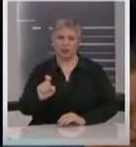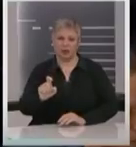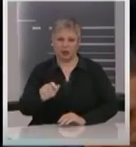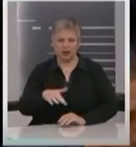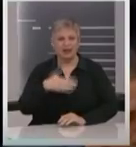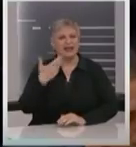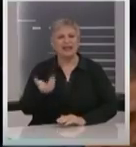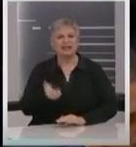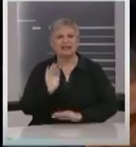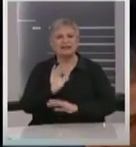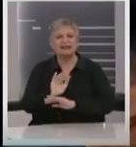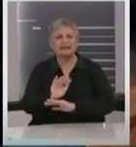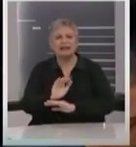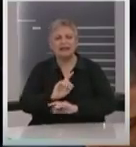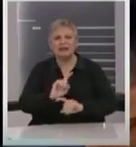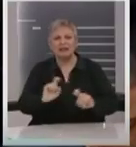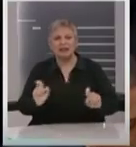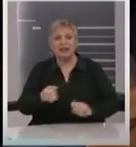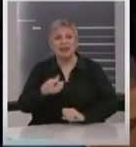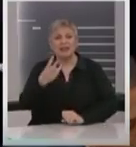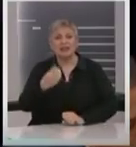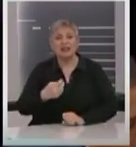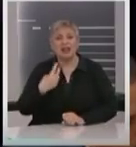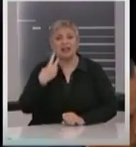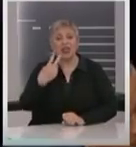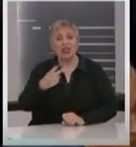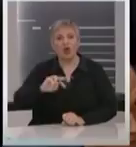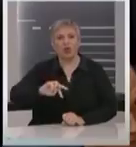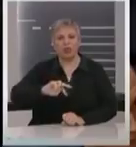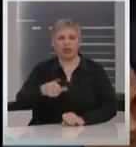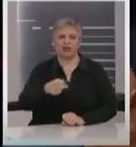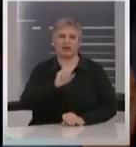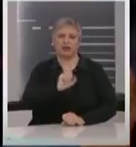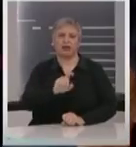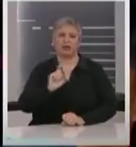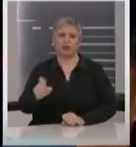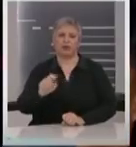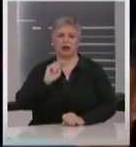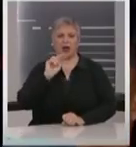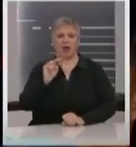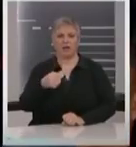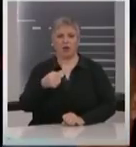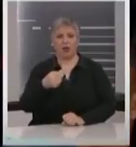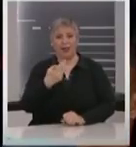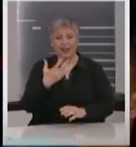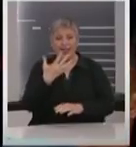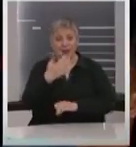ούτε λίγο ούτε πολύ, 32 δισεκατομμύρια ευρώ μέσα σε